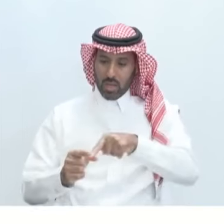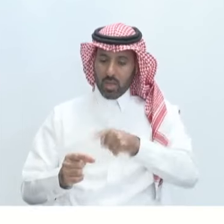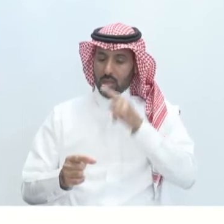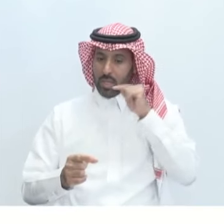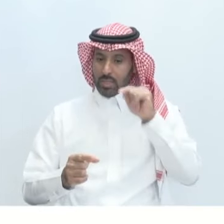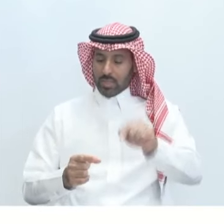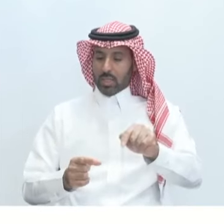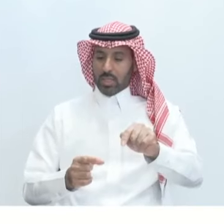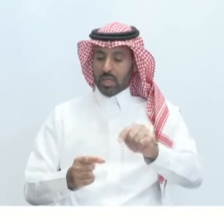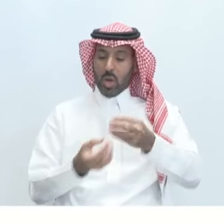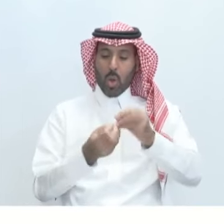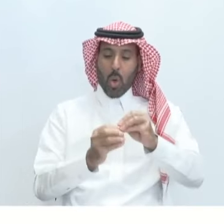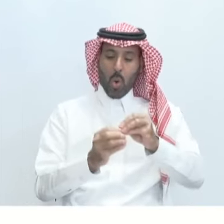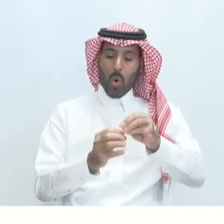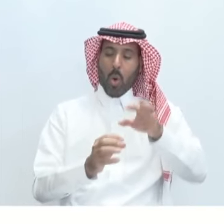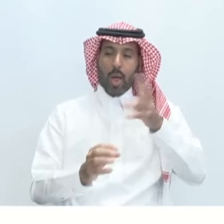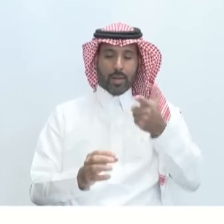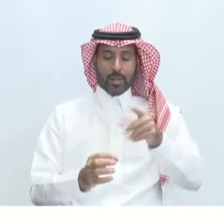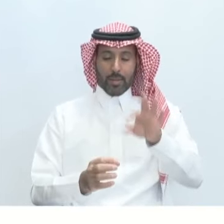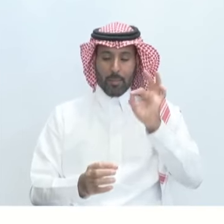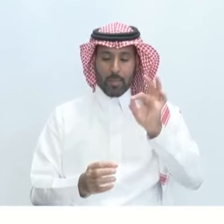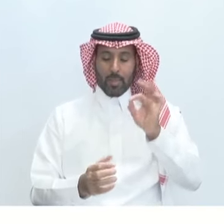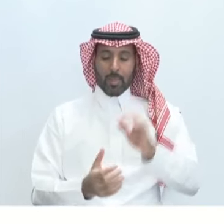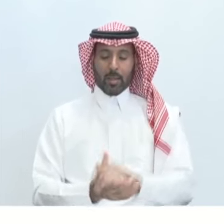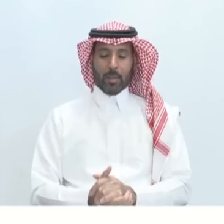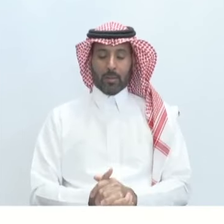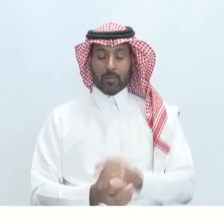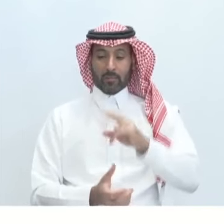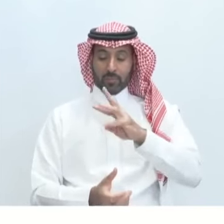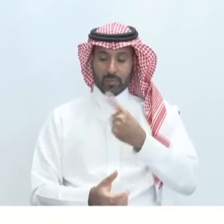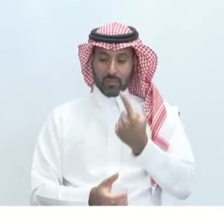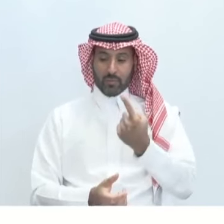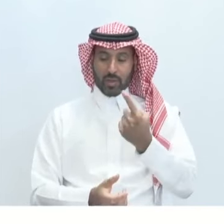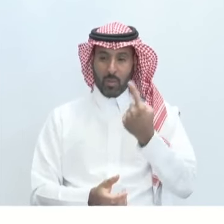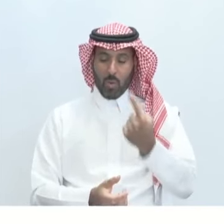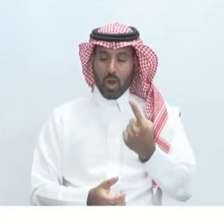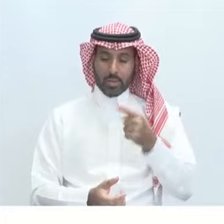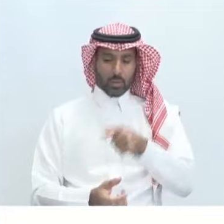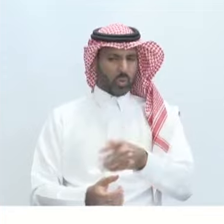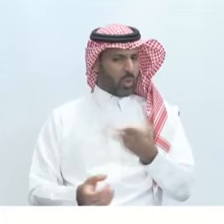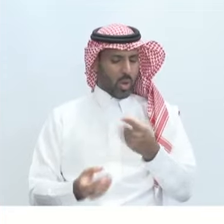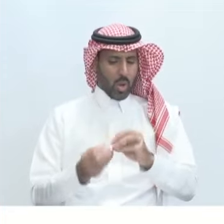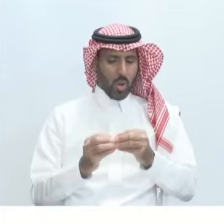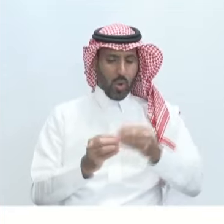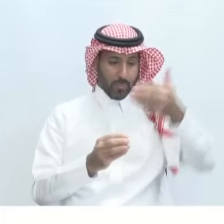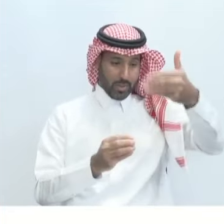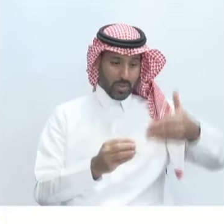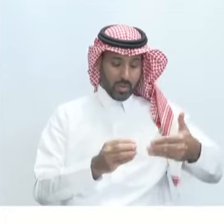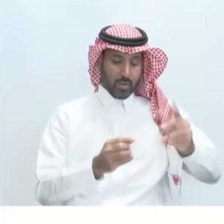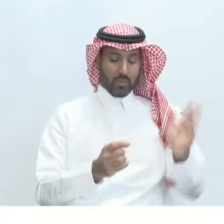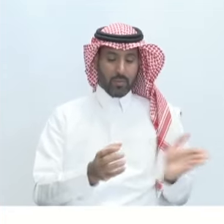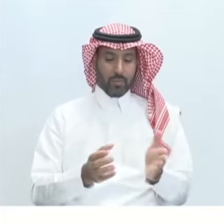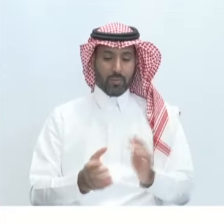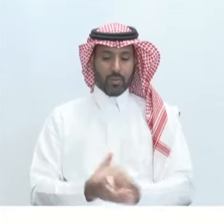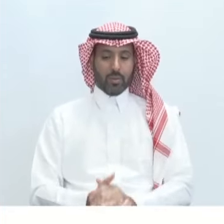زر كر بيكر او منتقل الوان كما يشير اليه الرقم واحد حدد اللون من اللوحه كما يشير